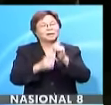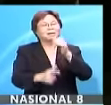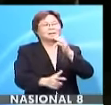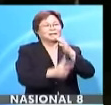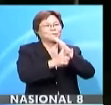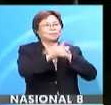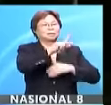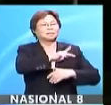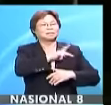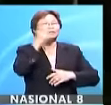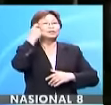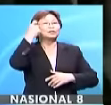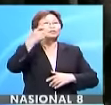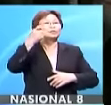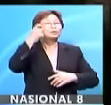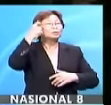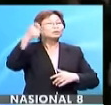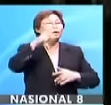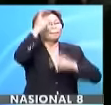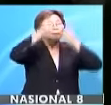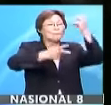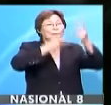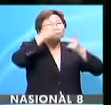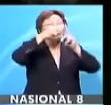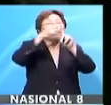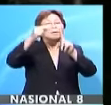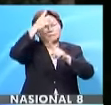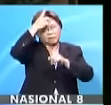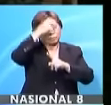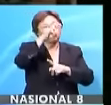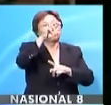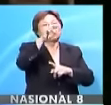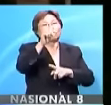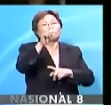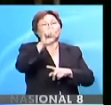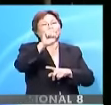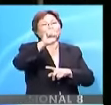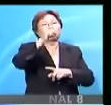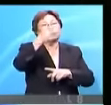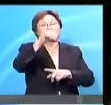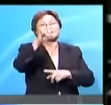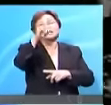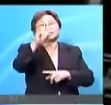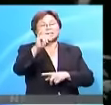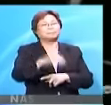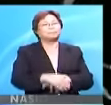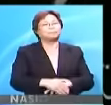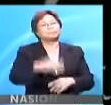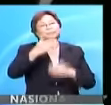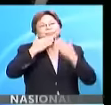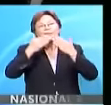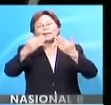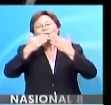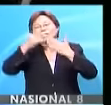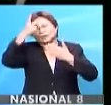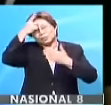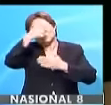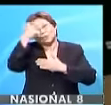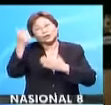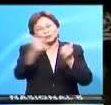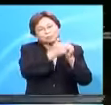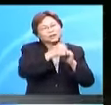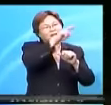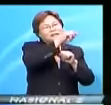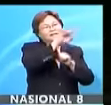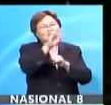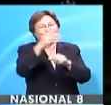Timbalan Ketua Setiausaha Pelancongan, iaitu Datuk Rashidi Hasbullah. Baik, terima kasih Datuk kerana sudi bersama dengan Nasional 8 pada malam